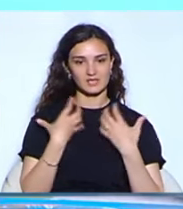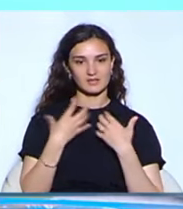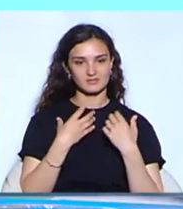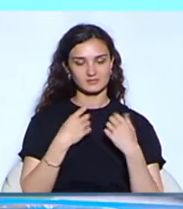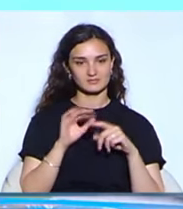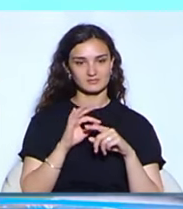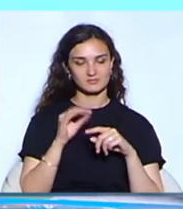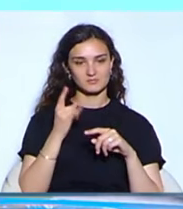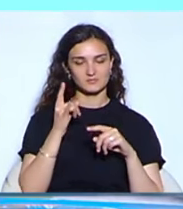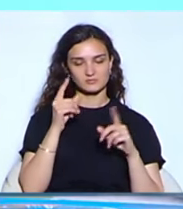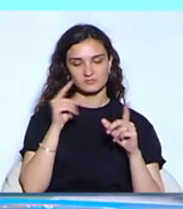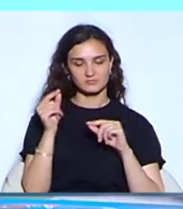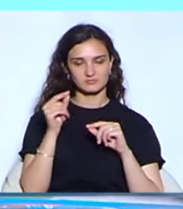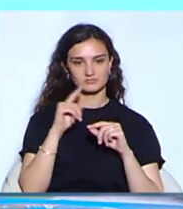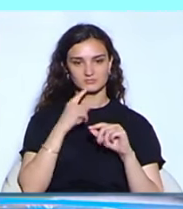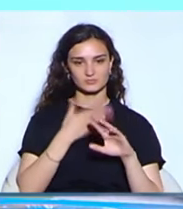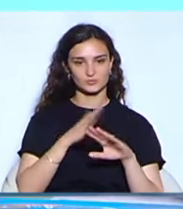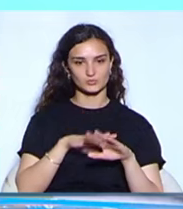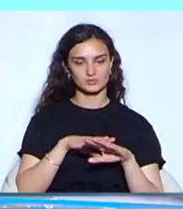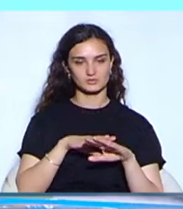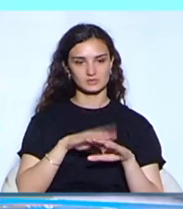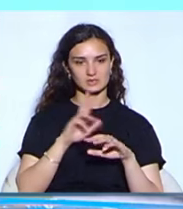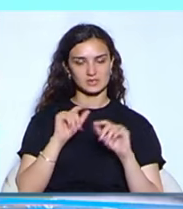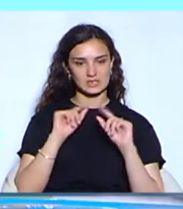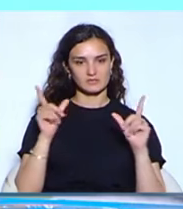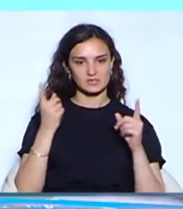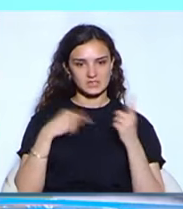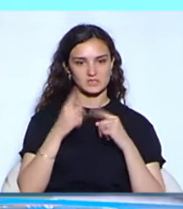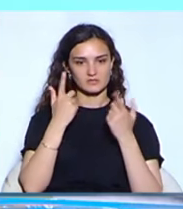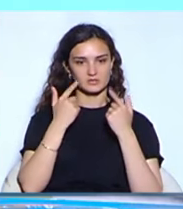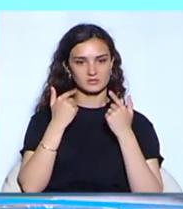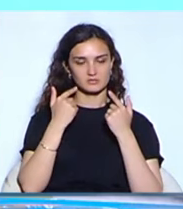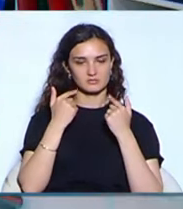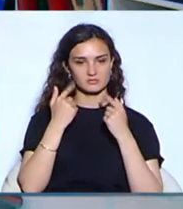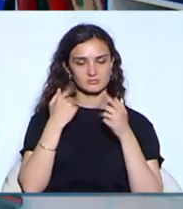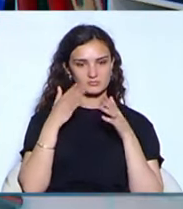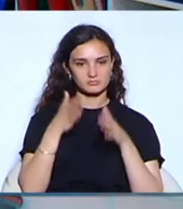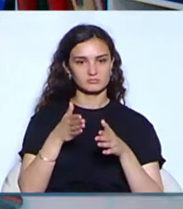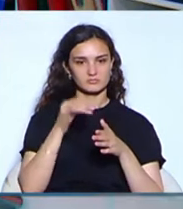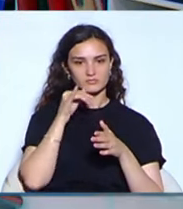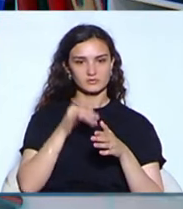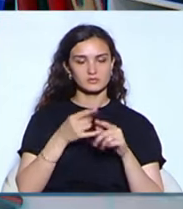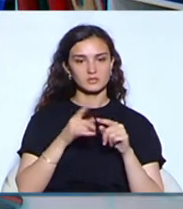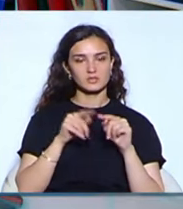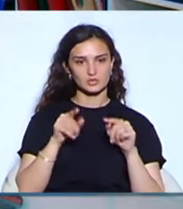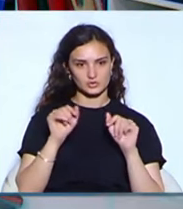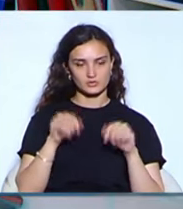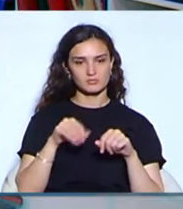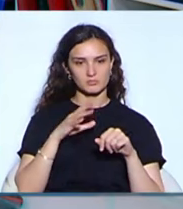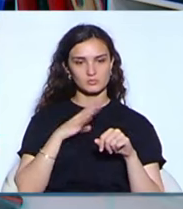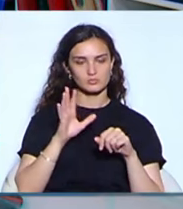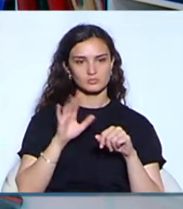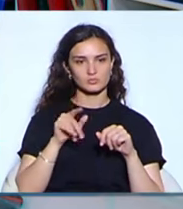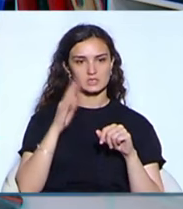ბავშვს ჩაძინება ასე უჭირს და იღვიძებს და ისტერიულად ტირს, შეიძლება თუ არა ეს გასცდეს,